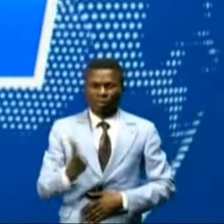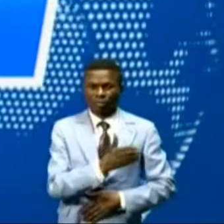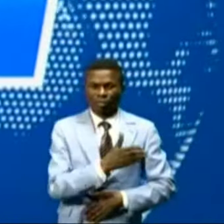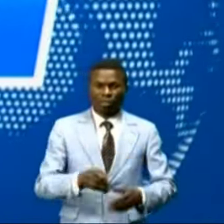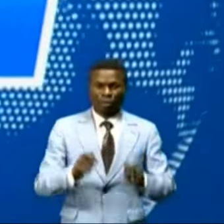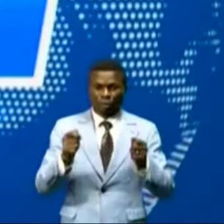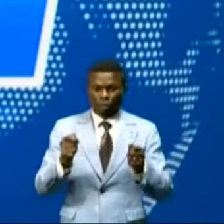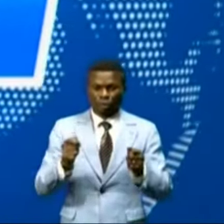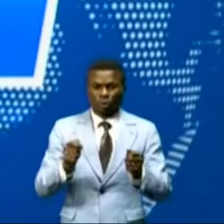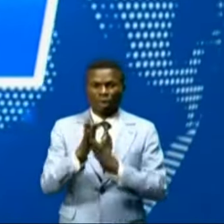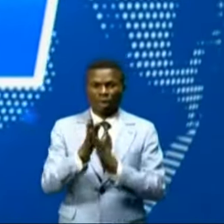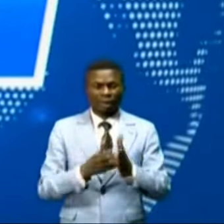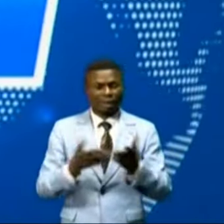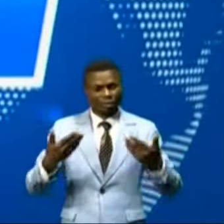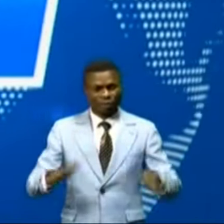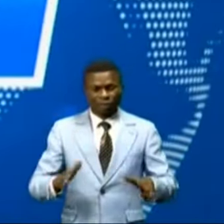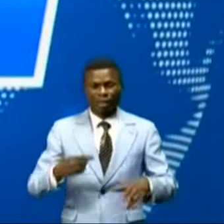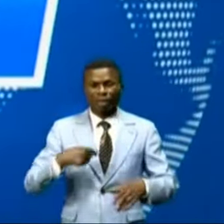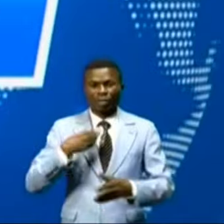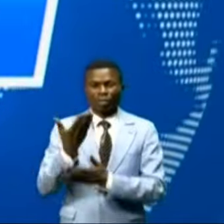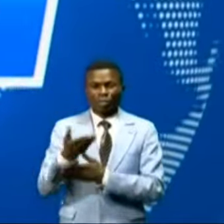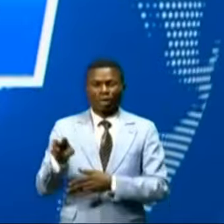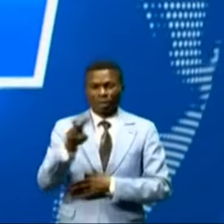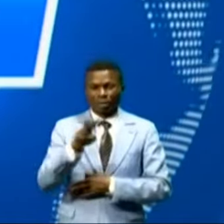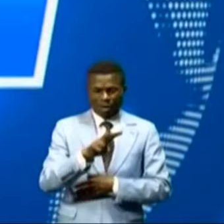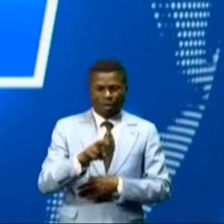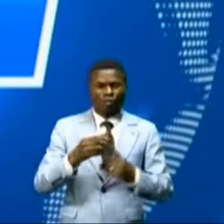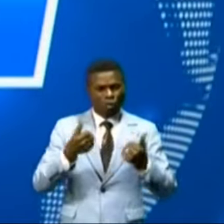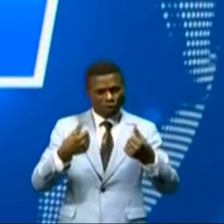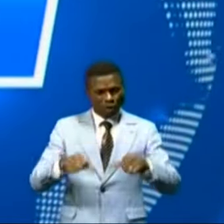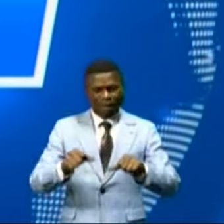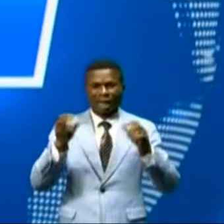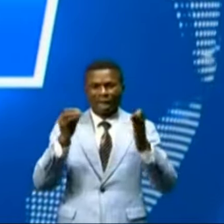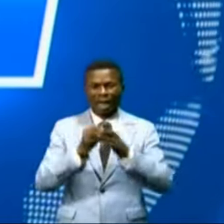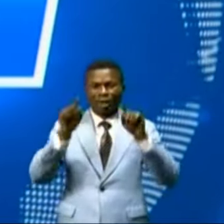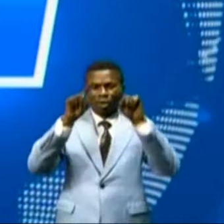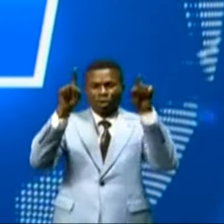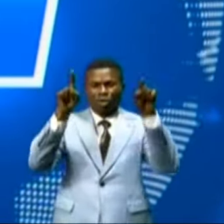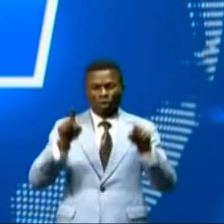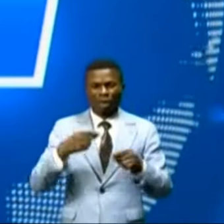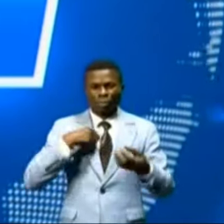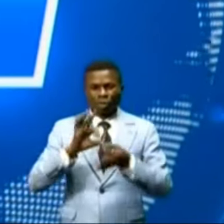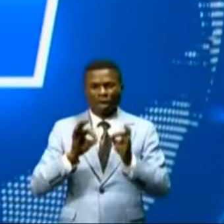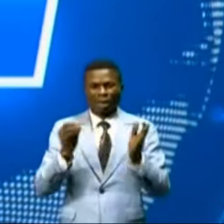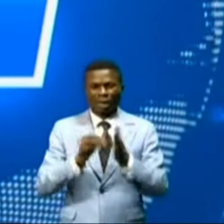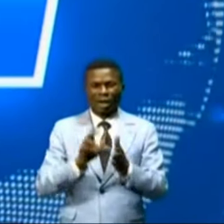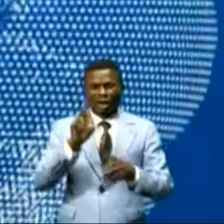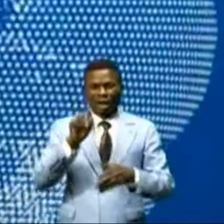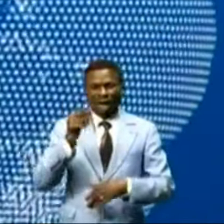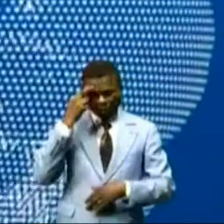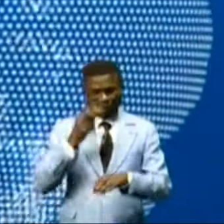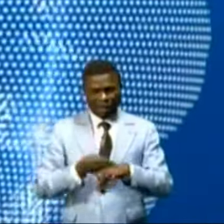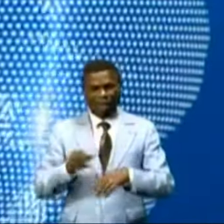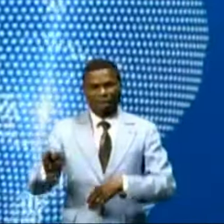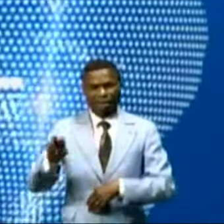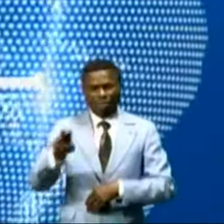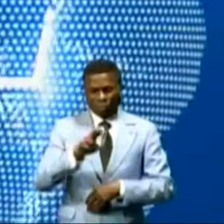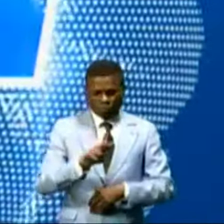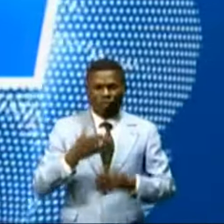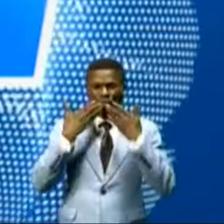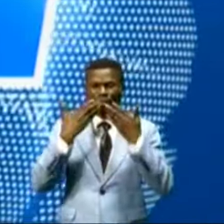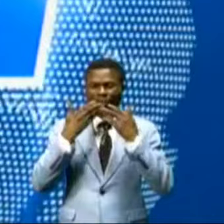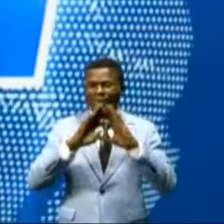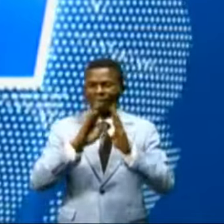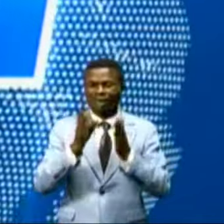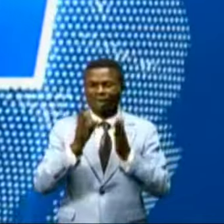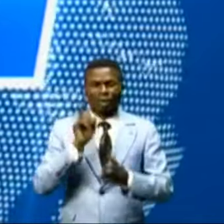par cette note que nous mettons fin à ce journal de 19h. Merci de l'avoir suivi. Suzingoy sera de votre